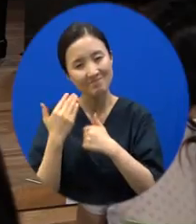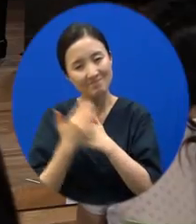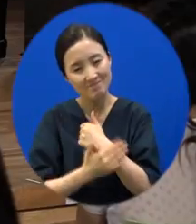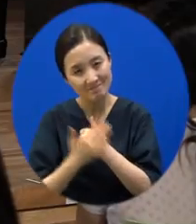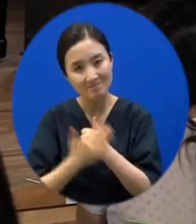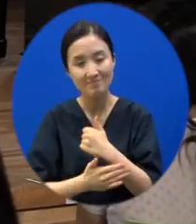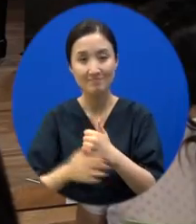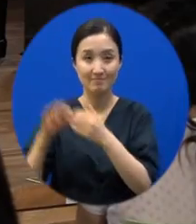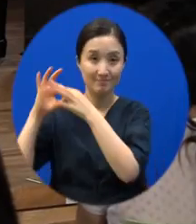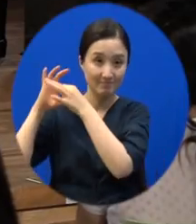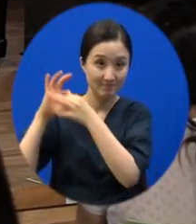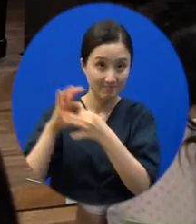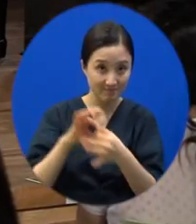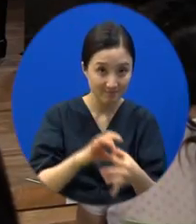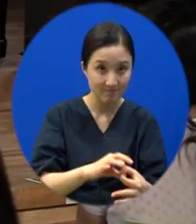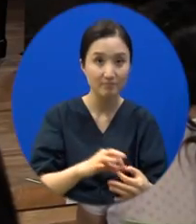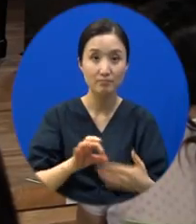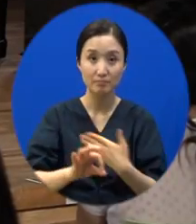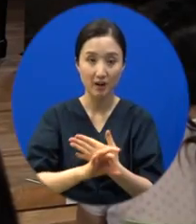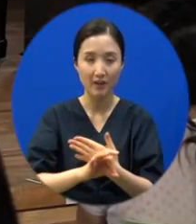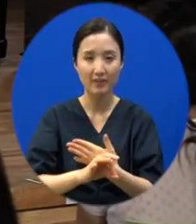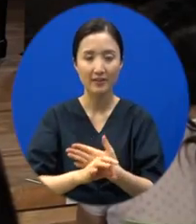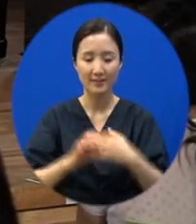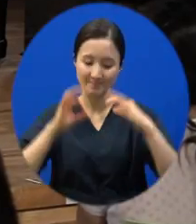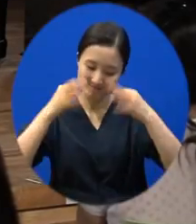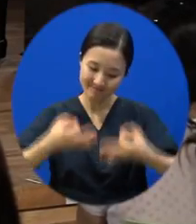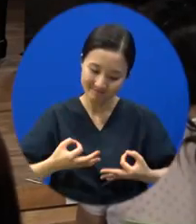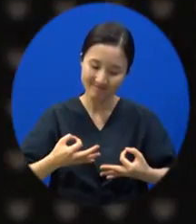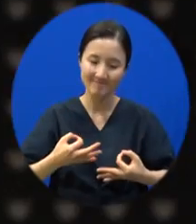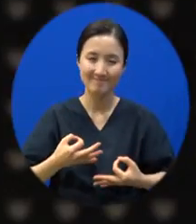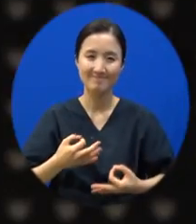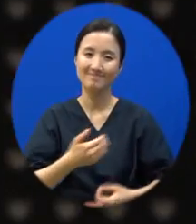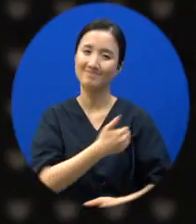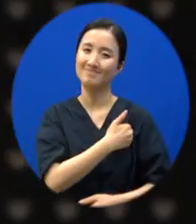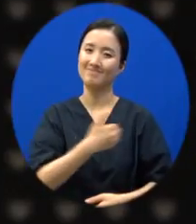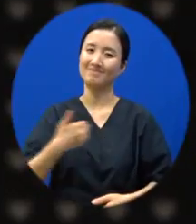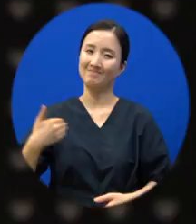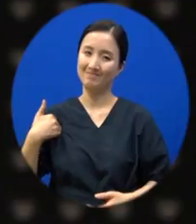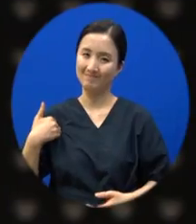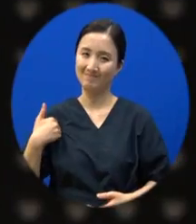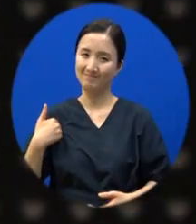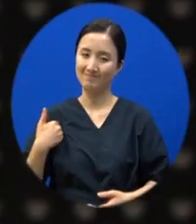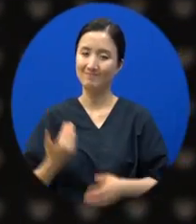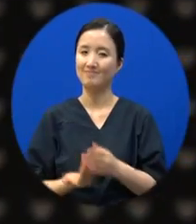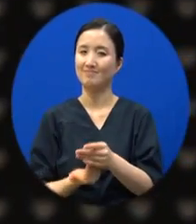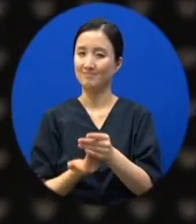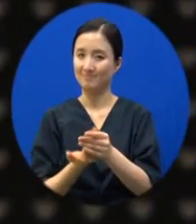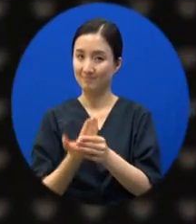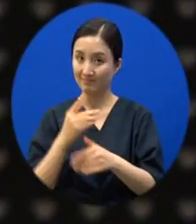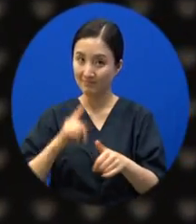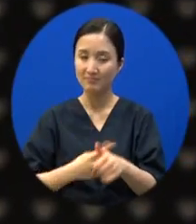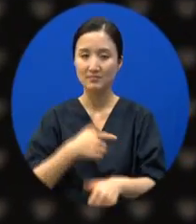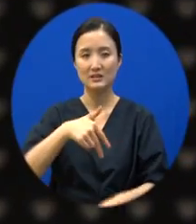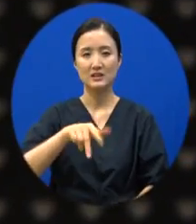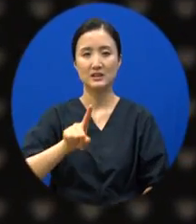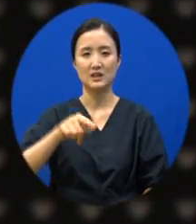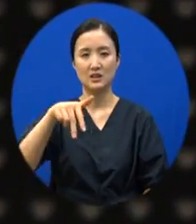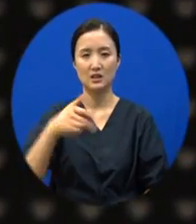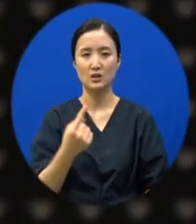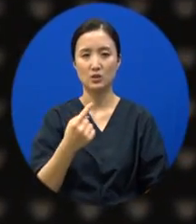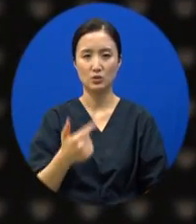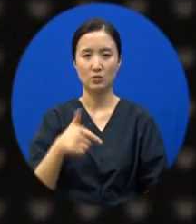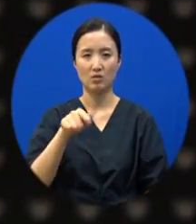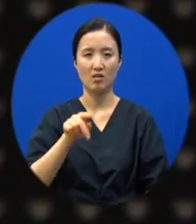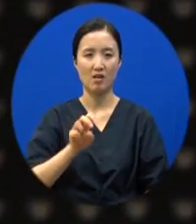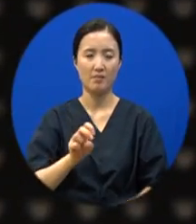때 나에 대해서 만족감이 높아질 수 있어요. 이거는 자존감과도 연결이 되어 있고요. 아,